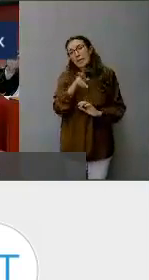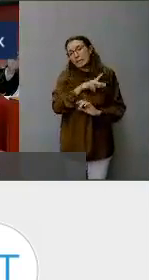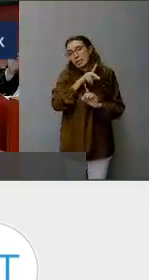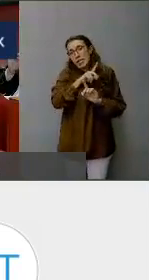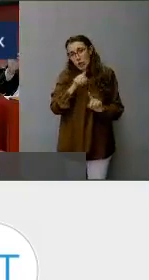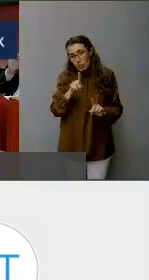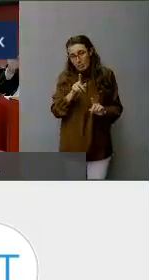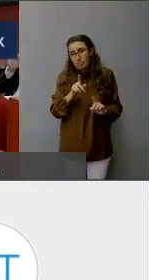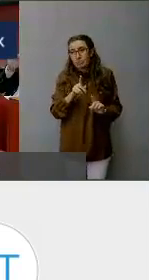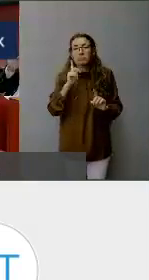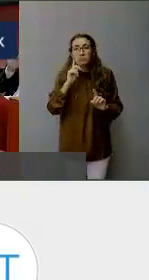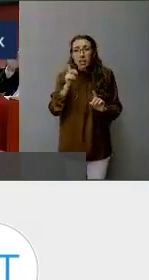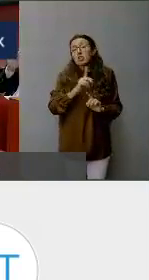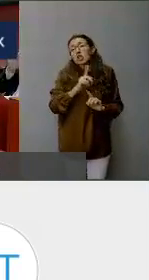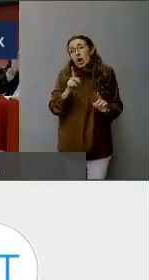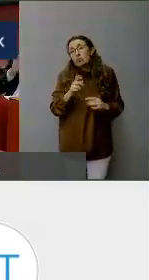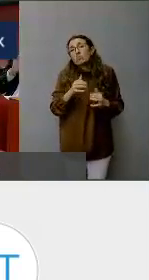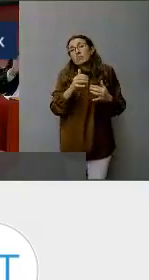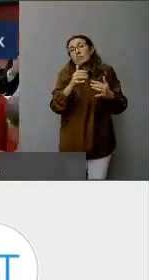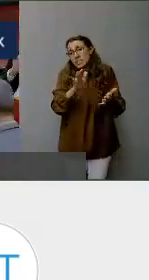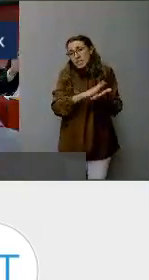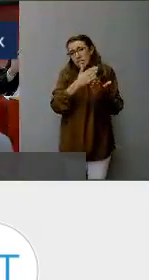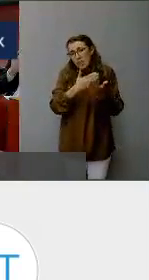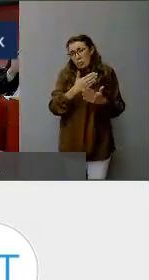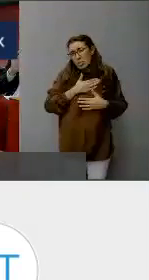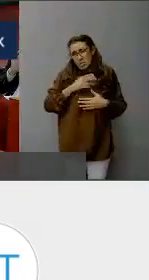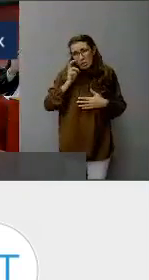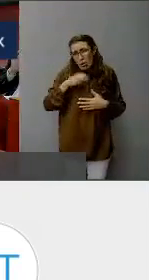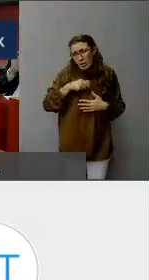se anno andremo avanti con le nostre valutazioni